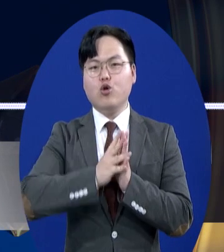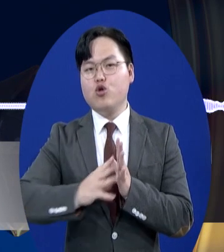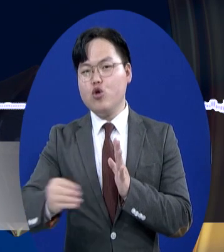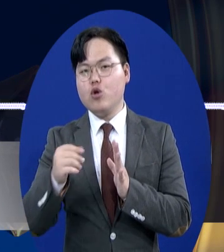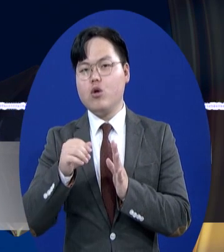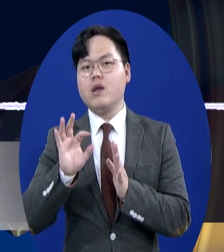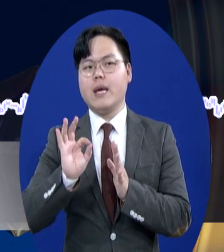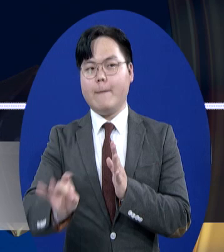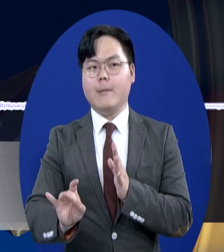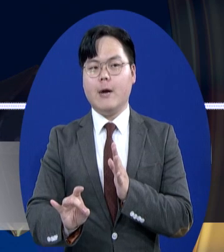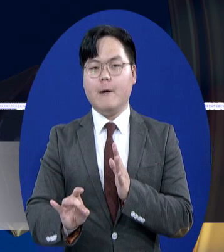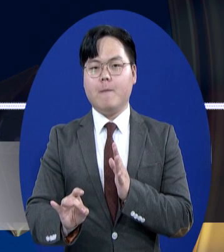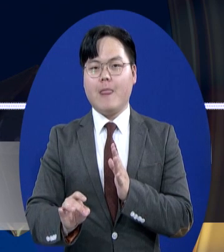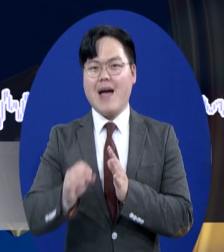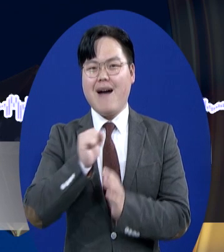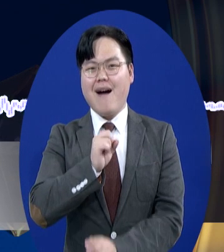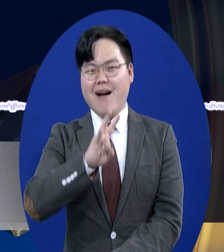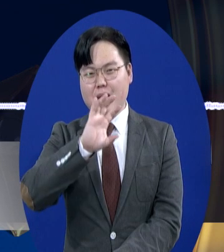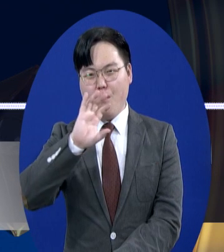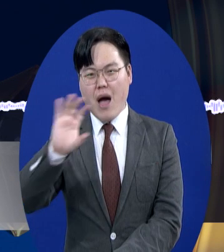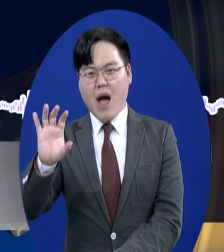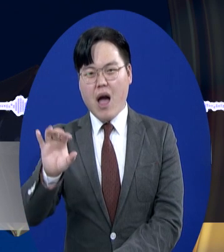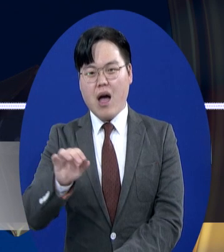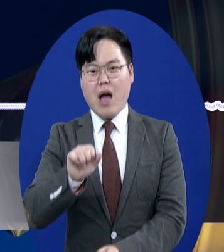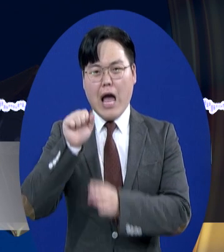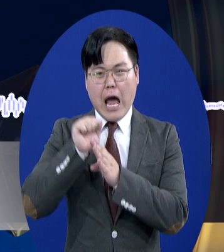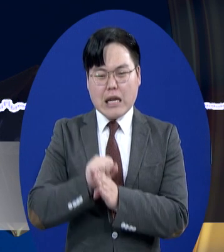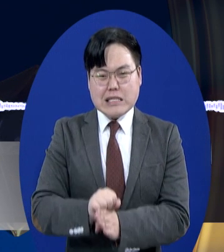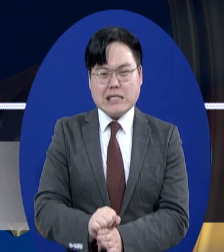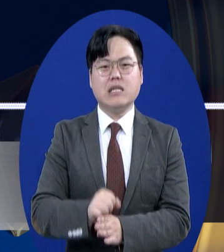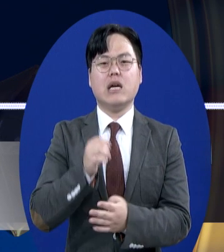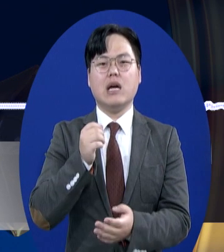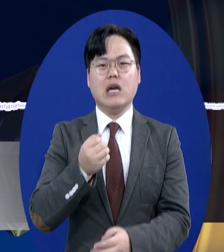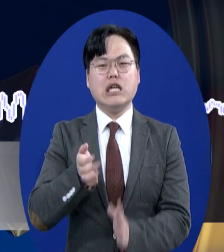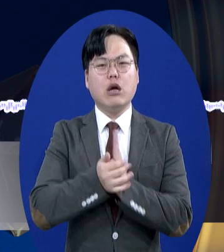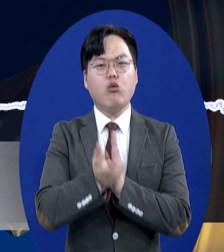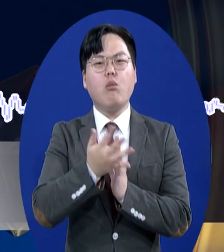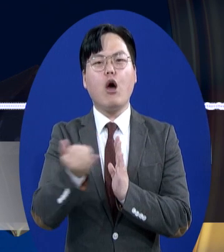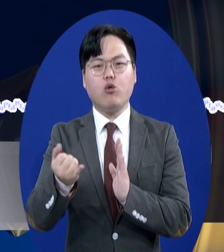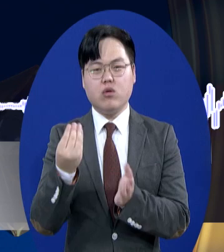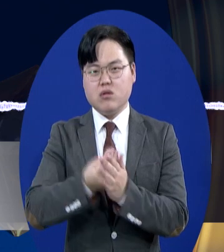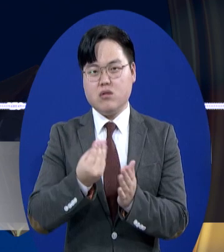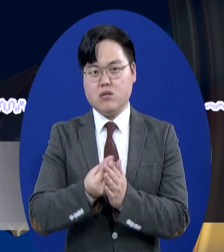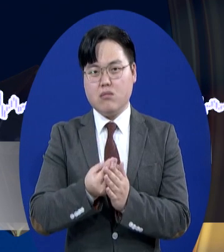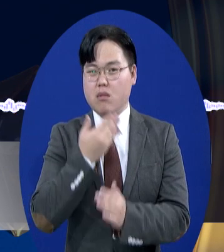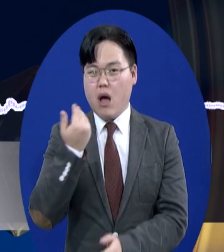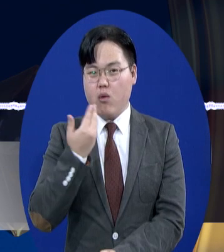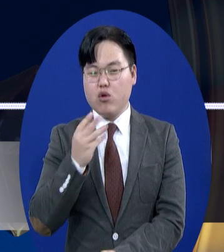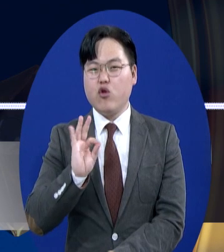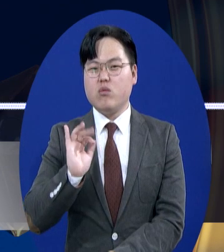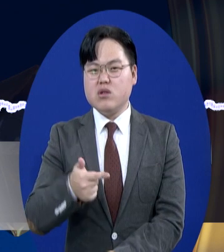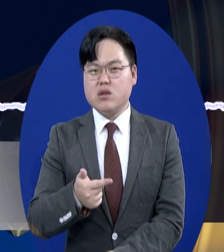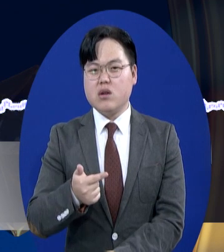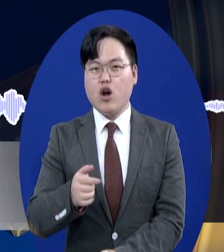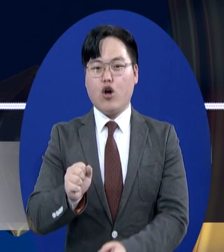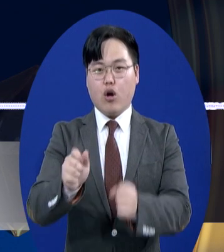нь одоо даах хэмжээний аж ахуйн нөхөд нь даах хэмжээний одоо чадвартай байхгүй л одоо үгүй юм тийм. Яг одоо цар тахлын хүн